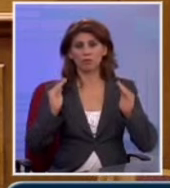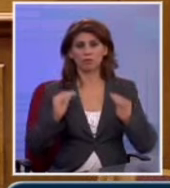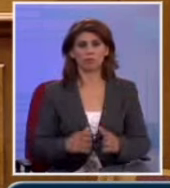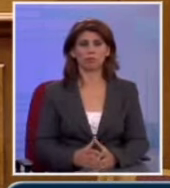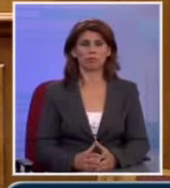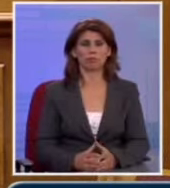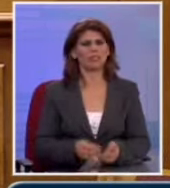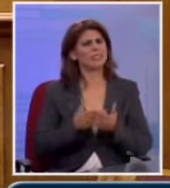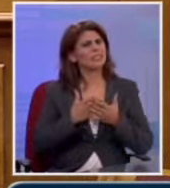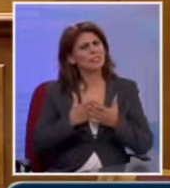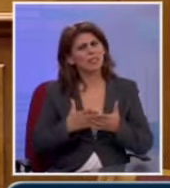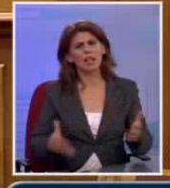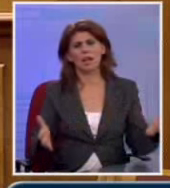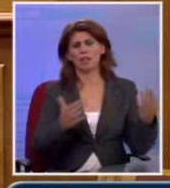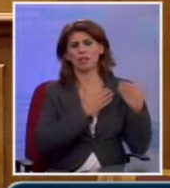Έχουμε τεράστια ευθύνη